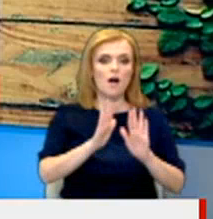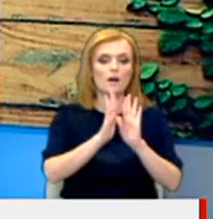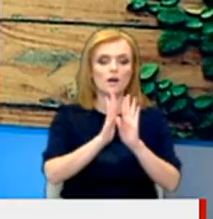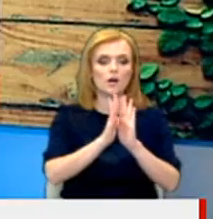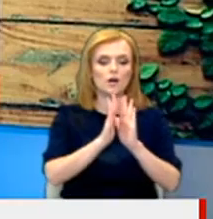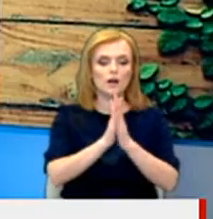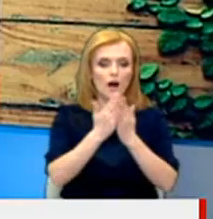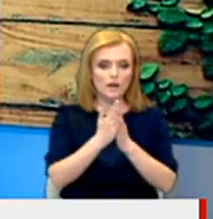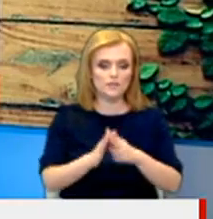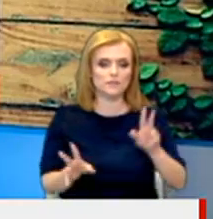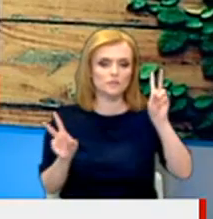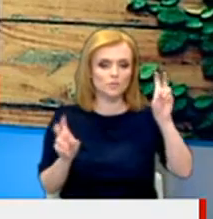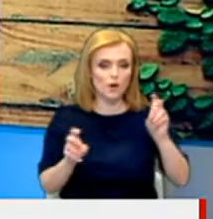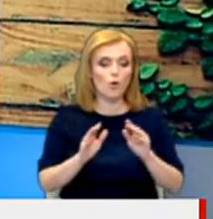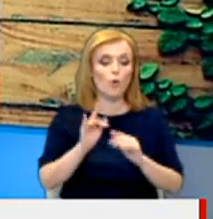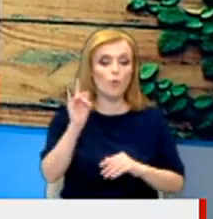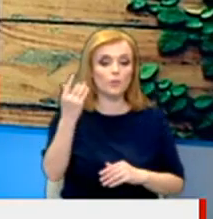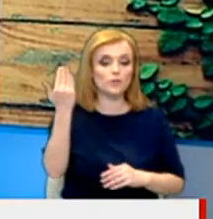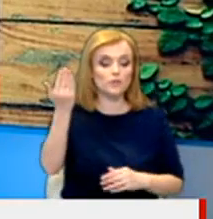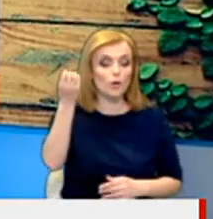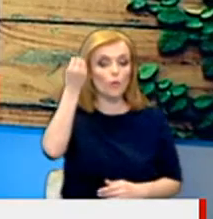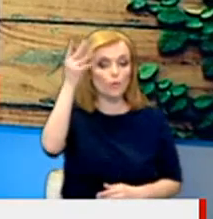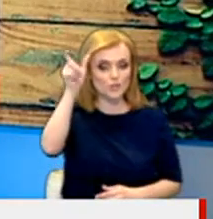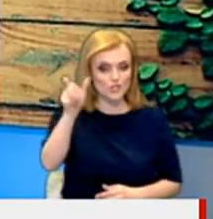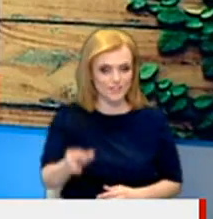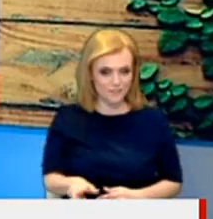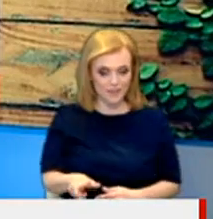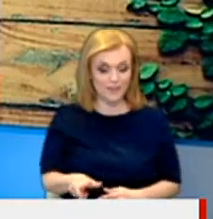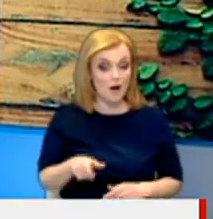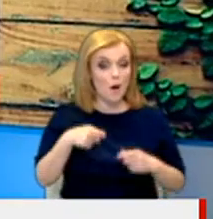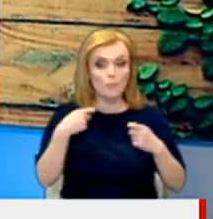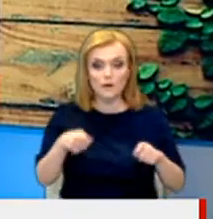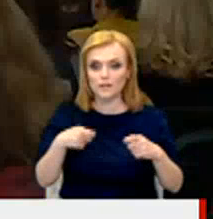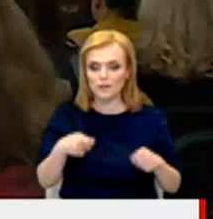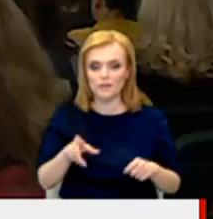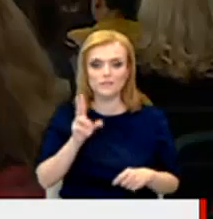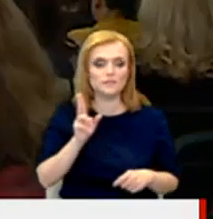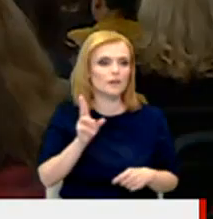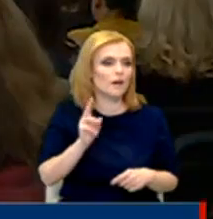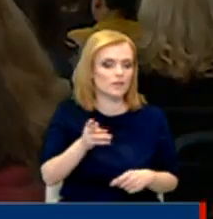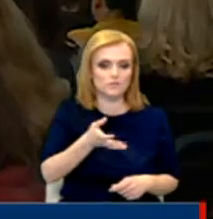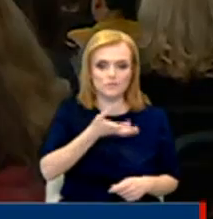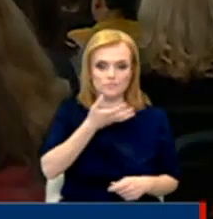geniu, un adevărat bestseller în România, s-a vândut ca pâinea caldă și în Republica Moldova.